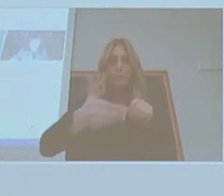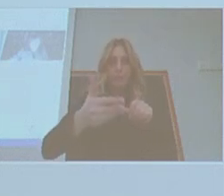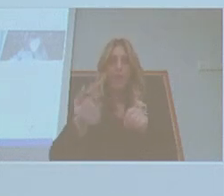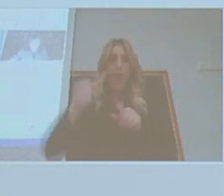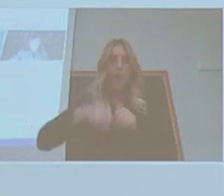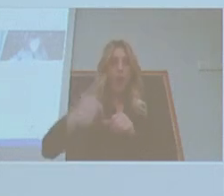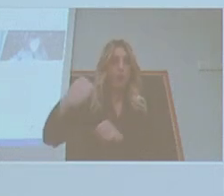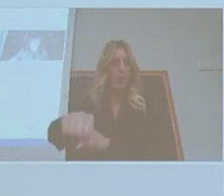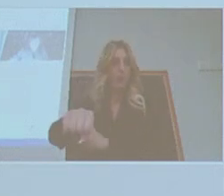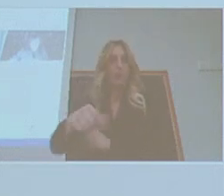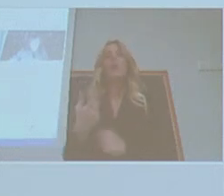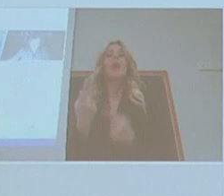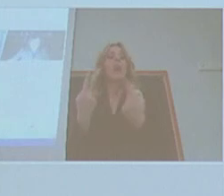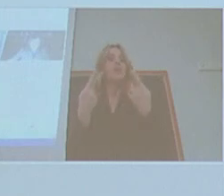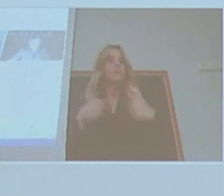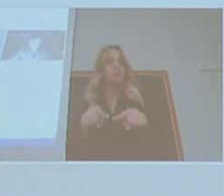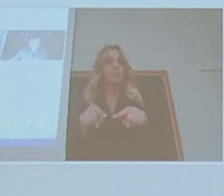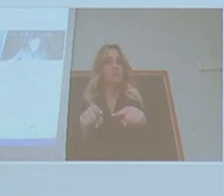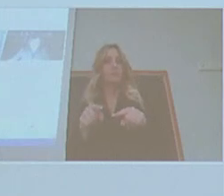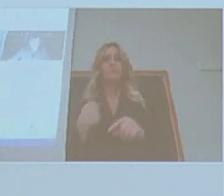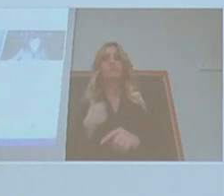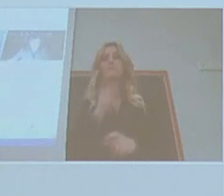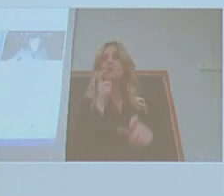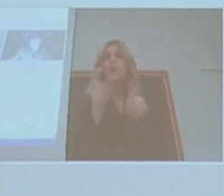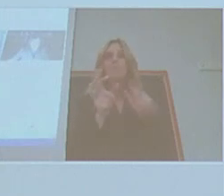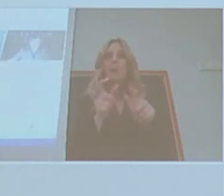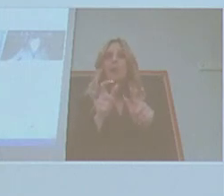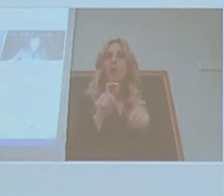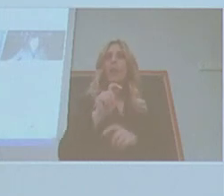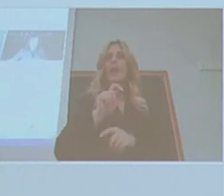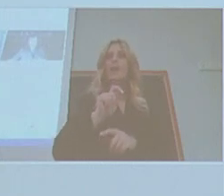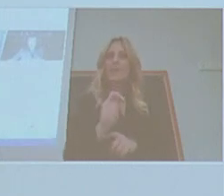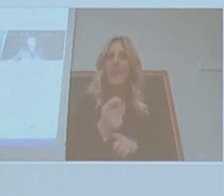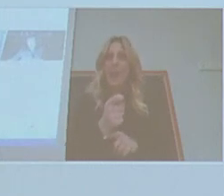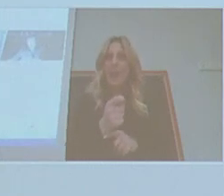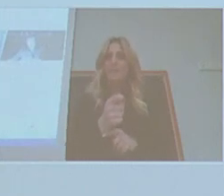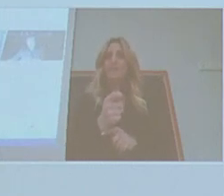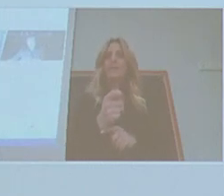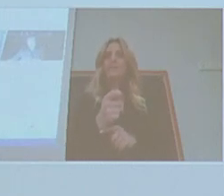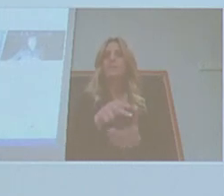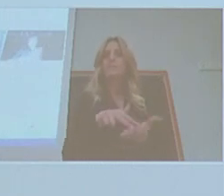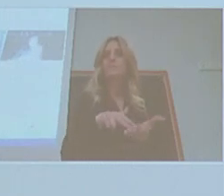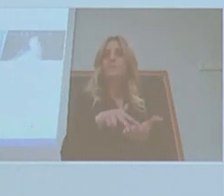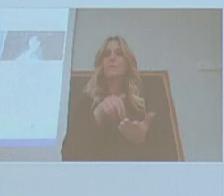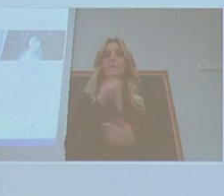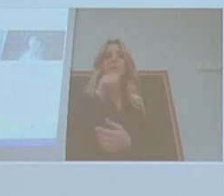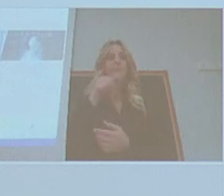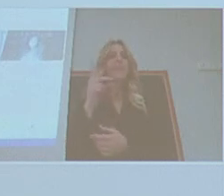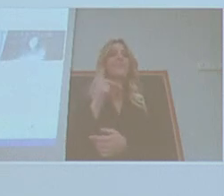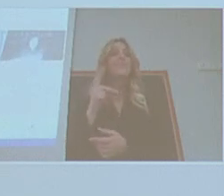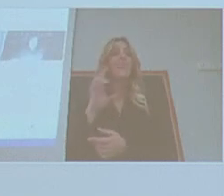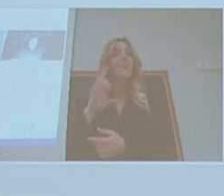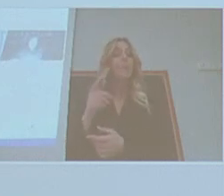E da qui i termini, le parole chiavi della green economy, della